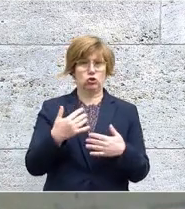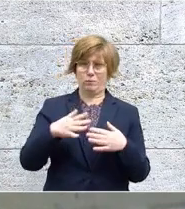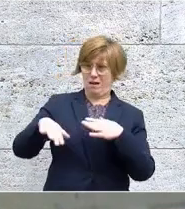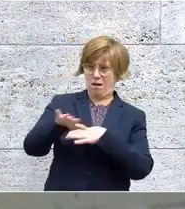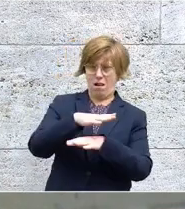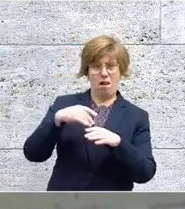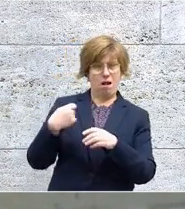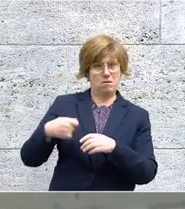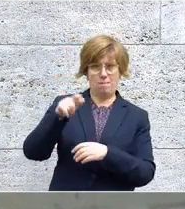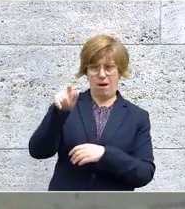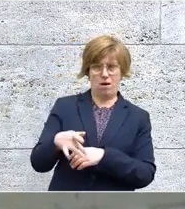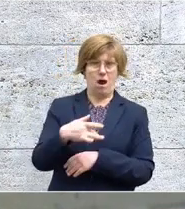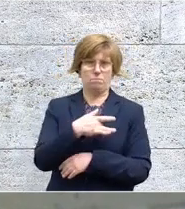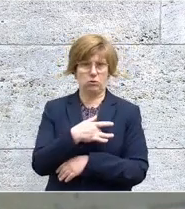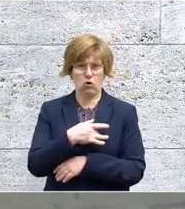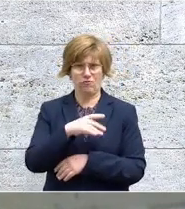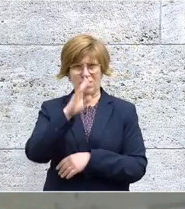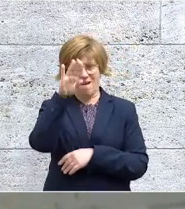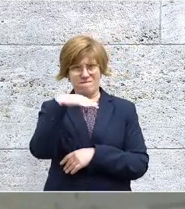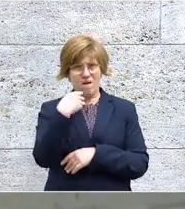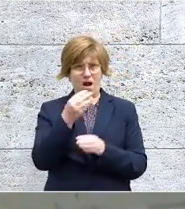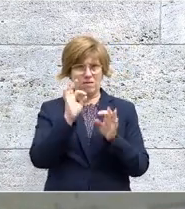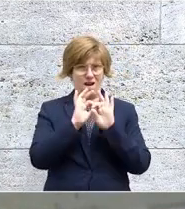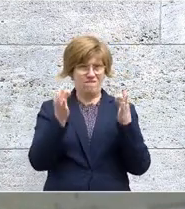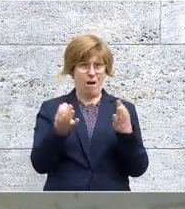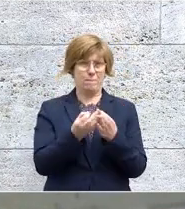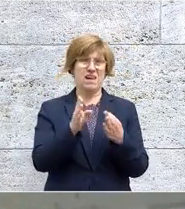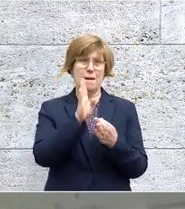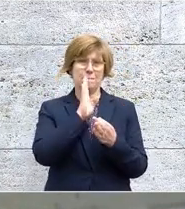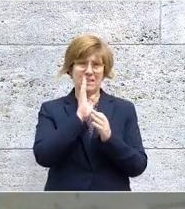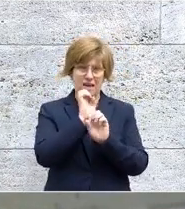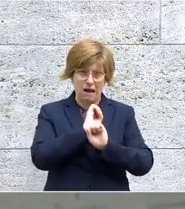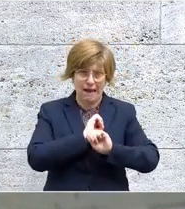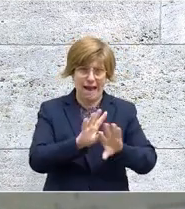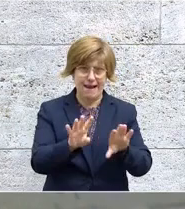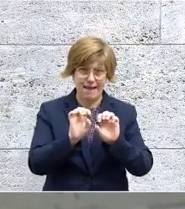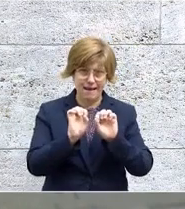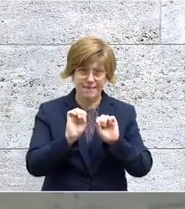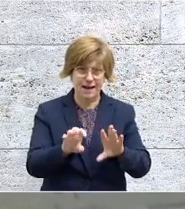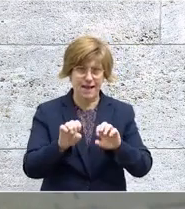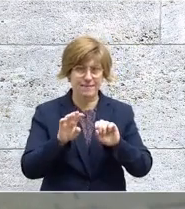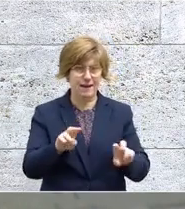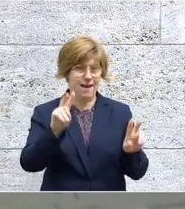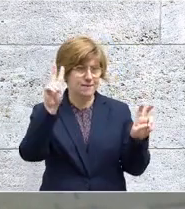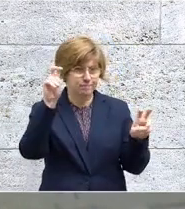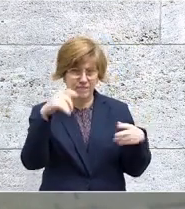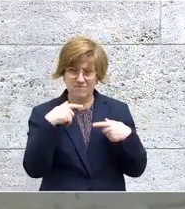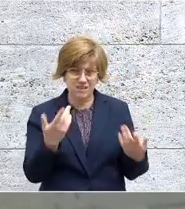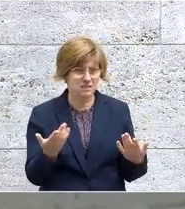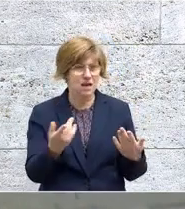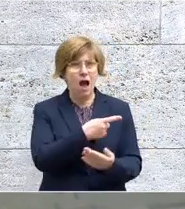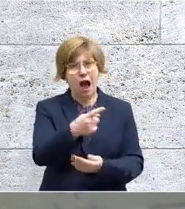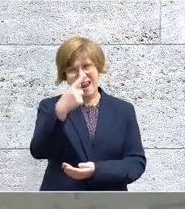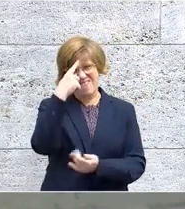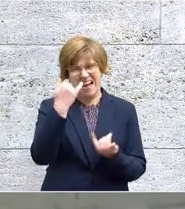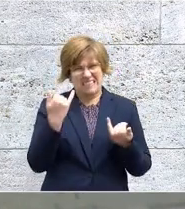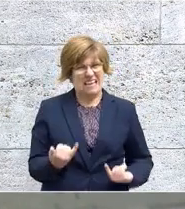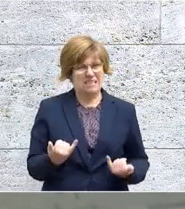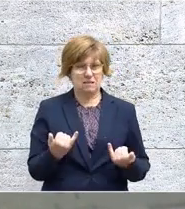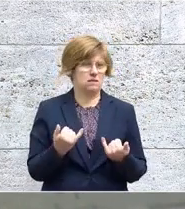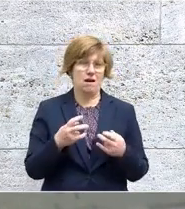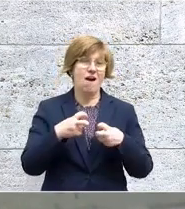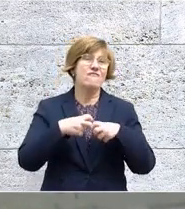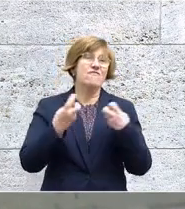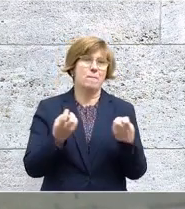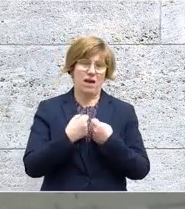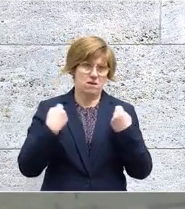traf und sein Vater der Familie darauf beim Mittagstisch einbläute, Zitat, ihr wisst jetzt, wir leben in